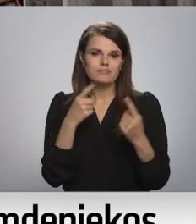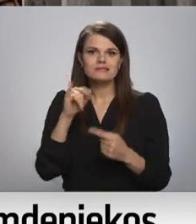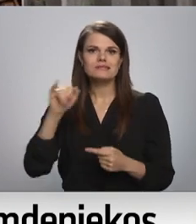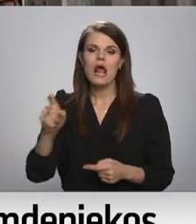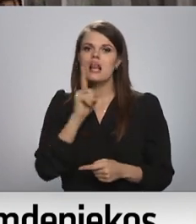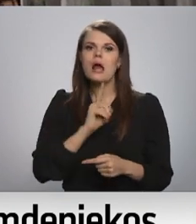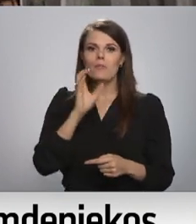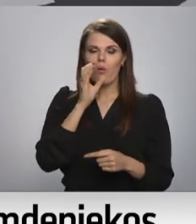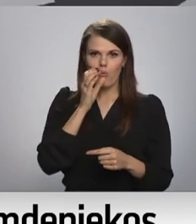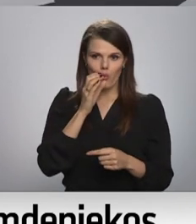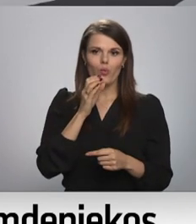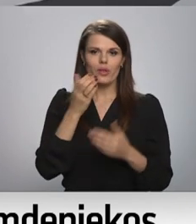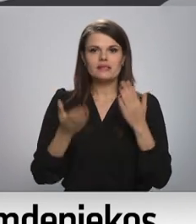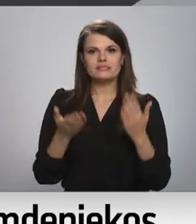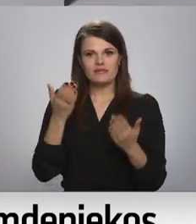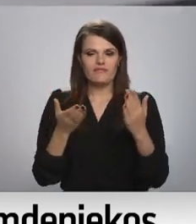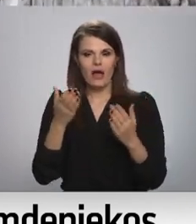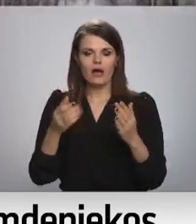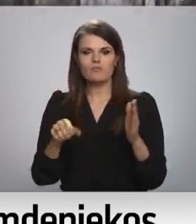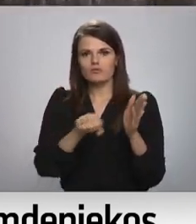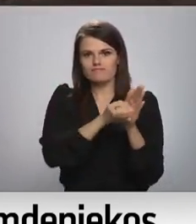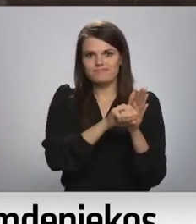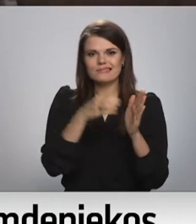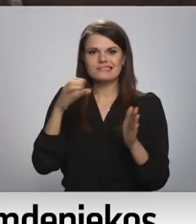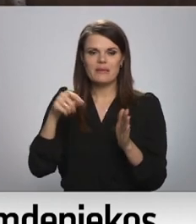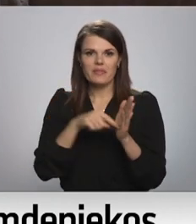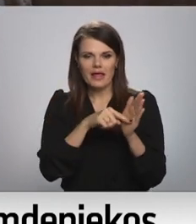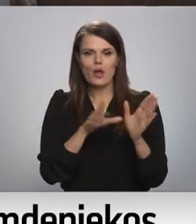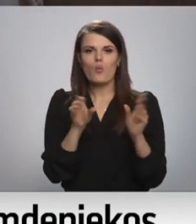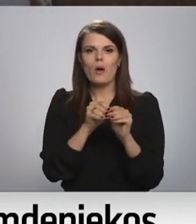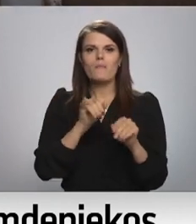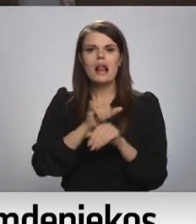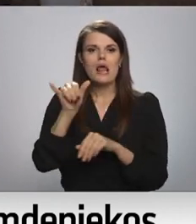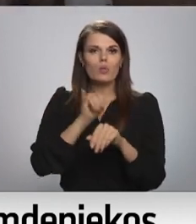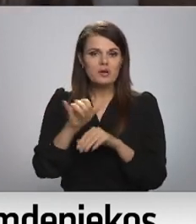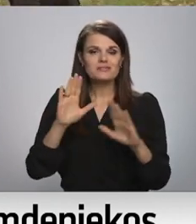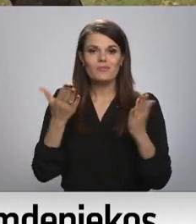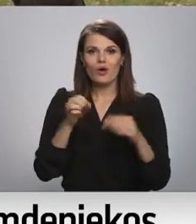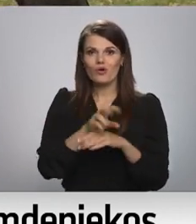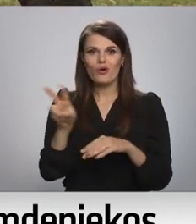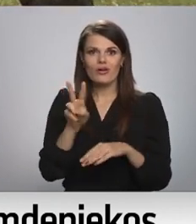iespēju pieslēgt Cimdeniekus viņu tīklam. Reizē ar plānoto pieslēgumu Liepājas lidostai, bet COVID-19